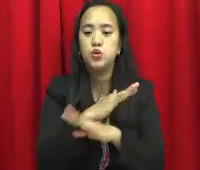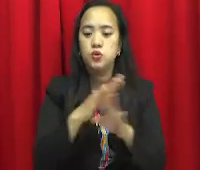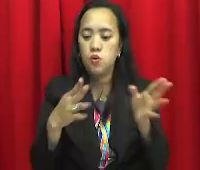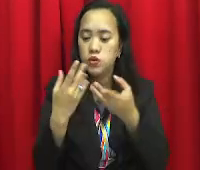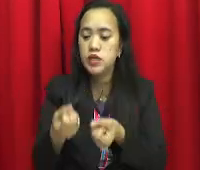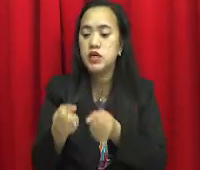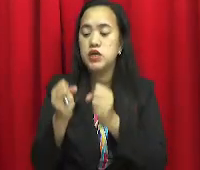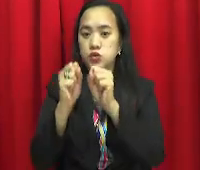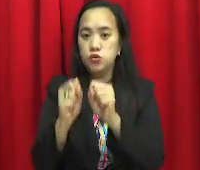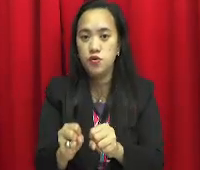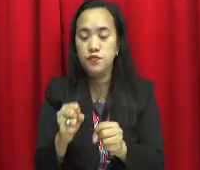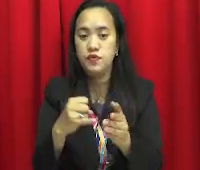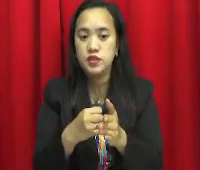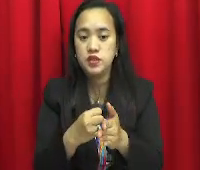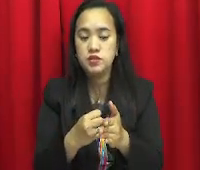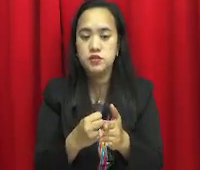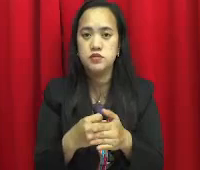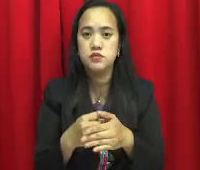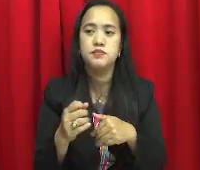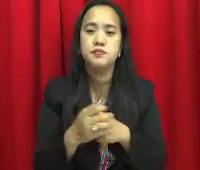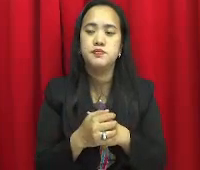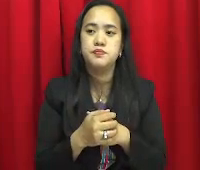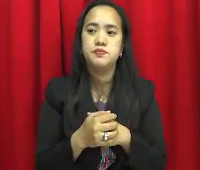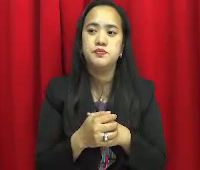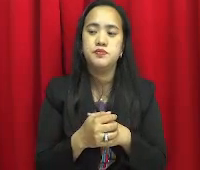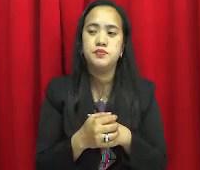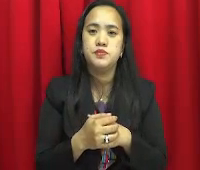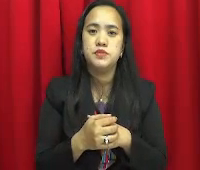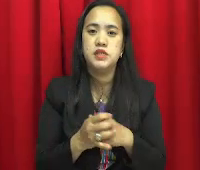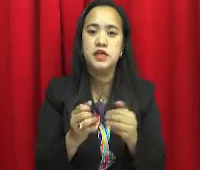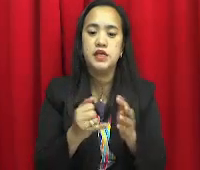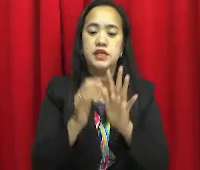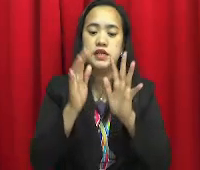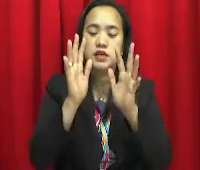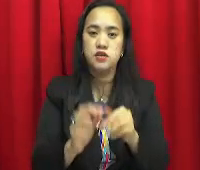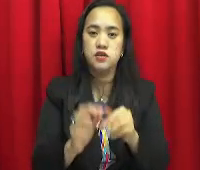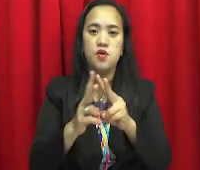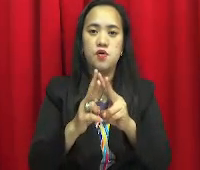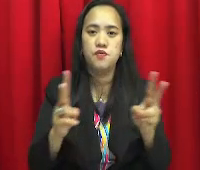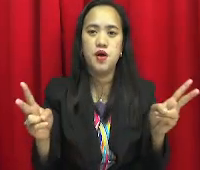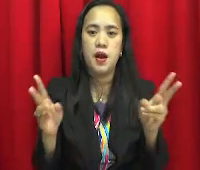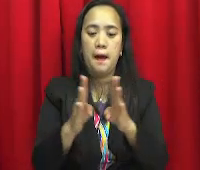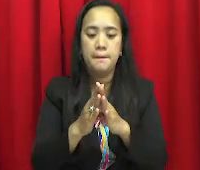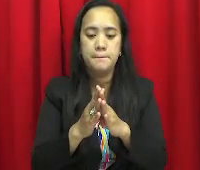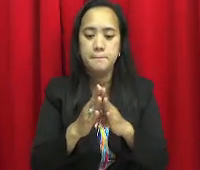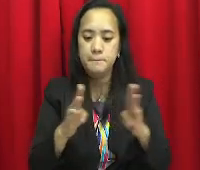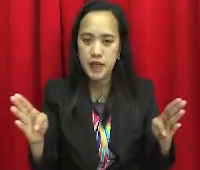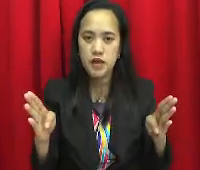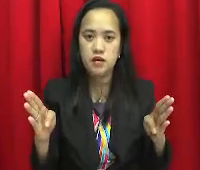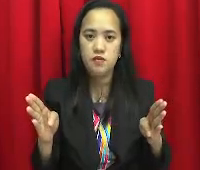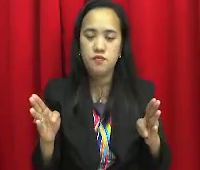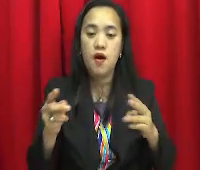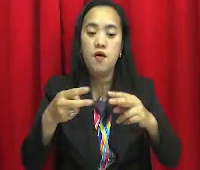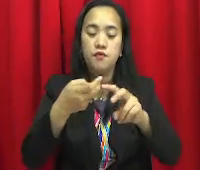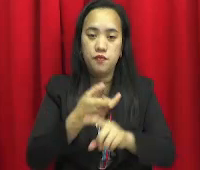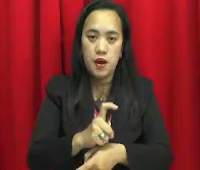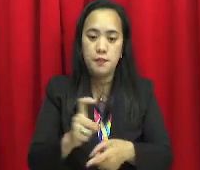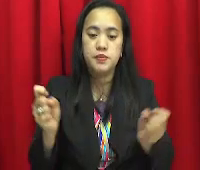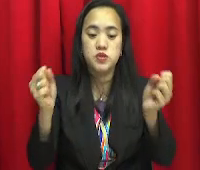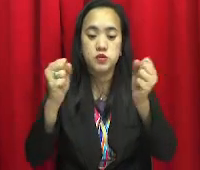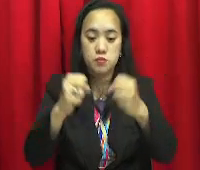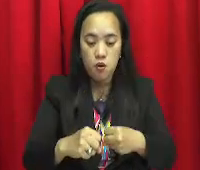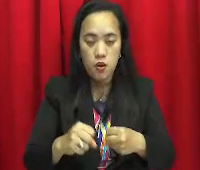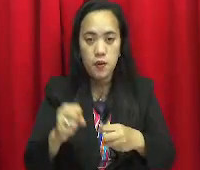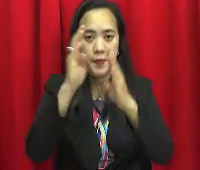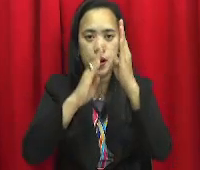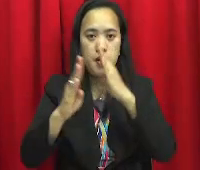sa maagang panahon, eh, lalala yan pag pinatagal mo yan. Tandaan mo, that's always the case. Marami na